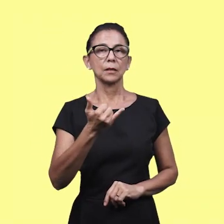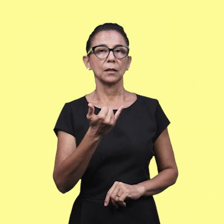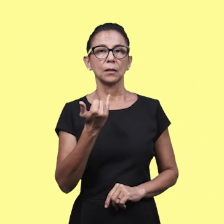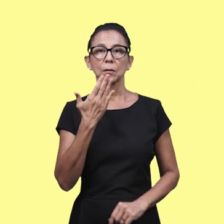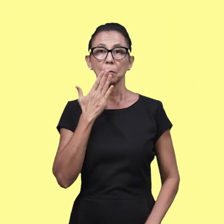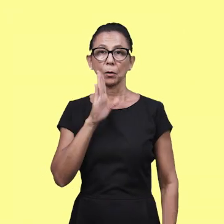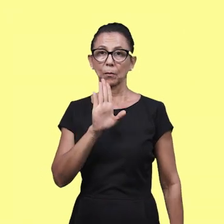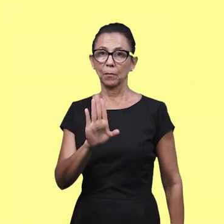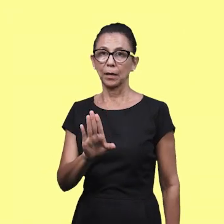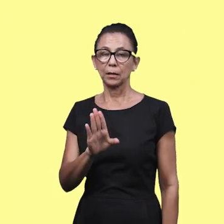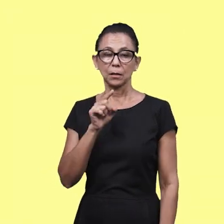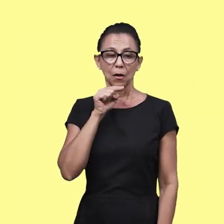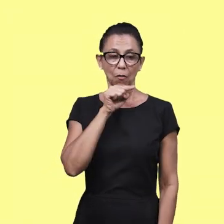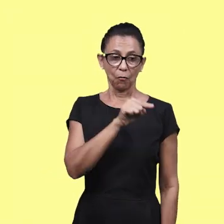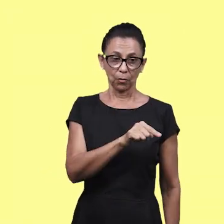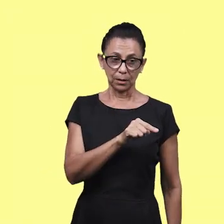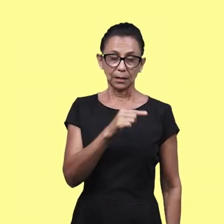dit,